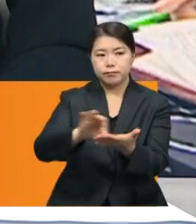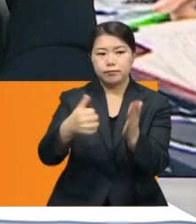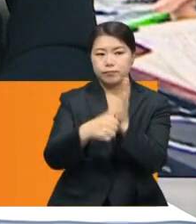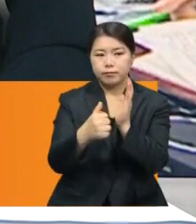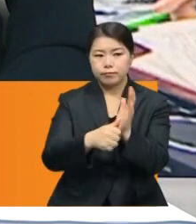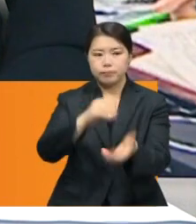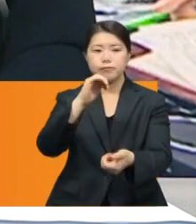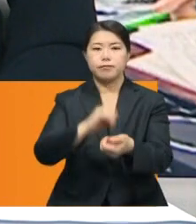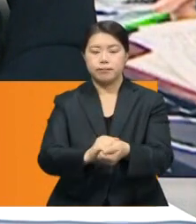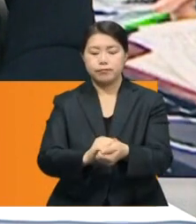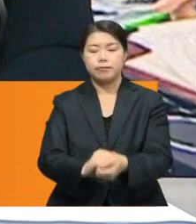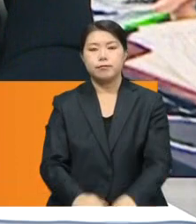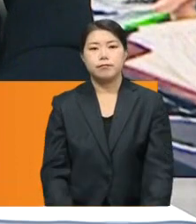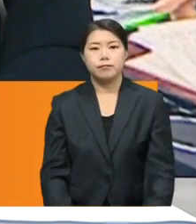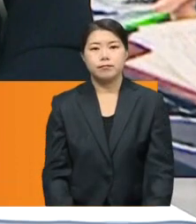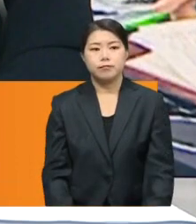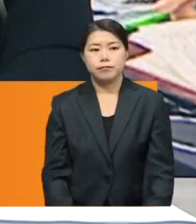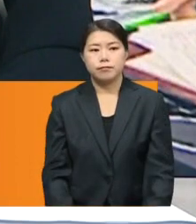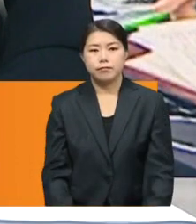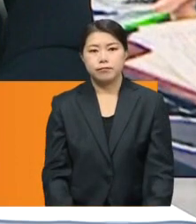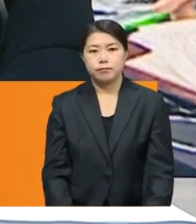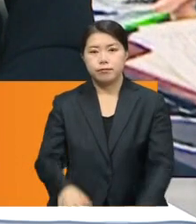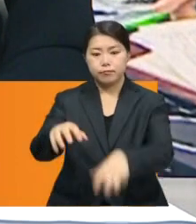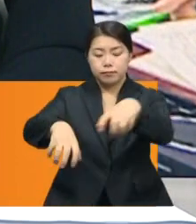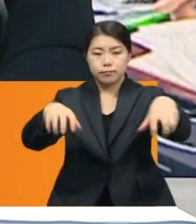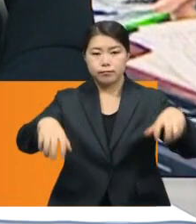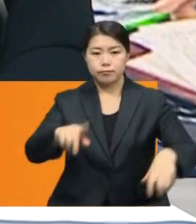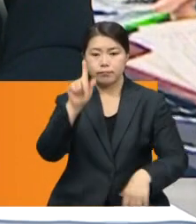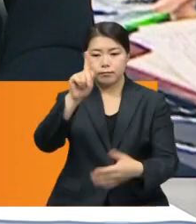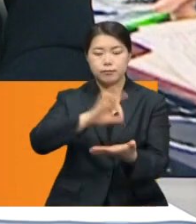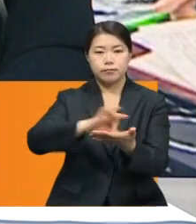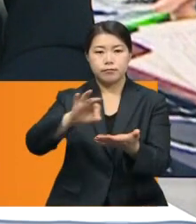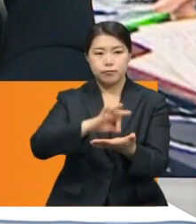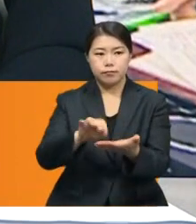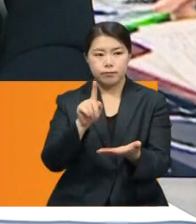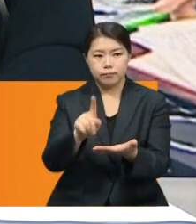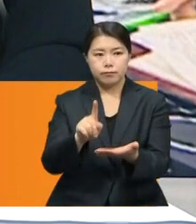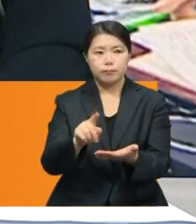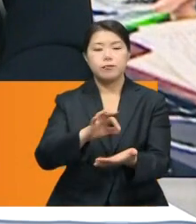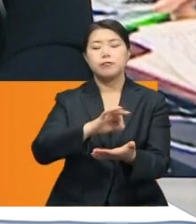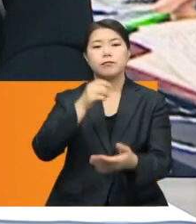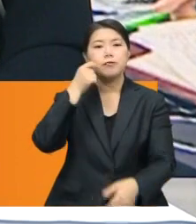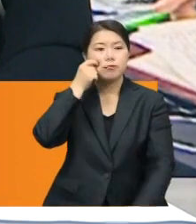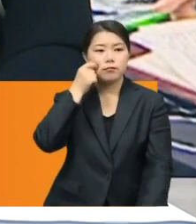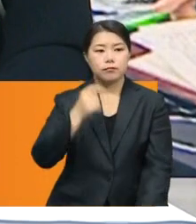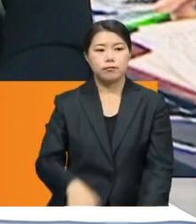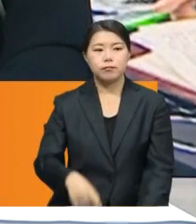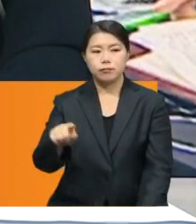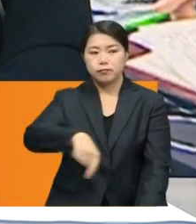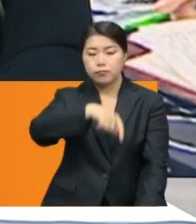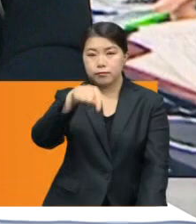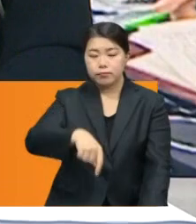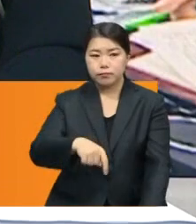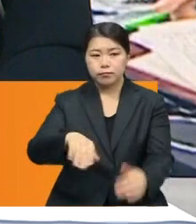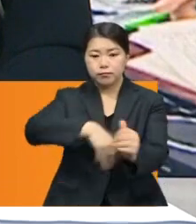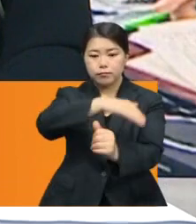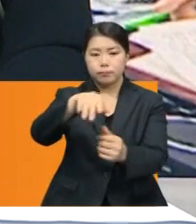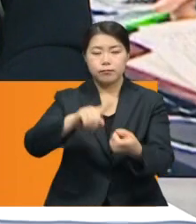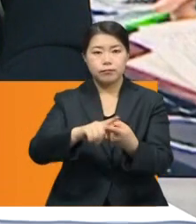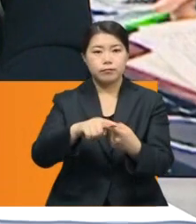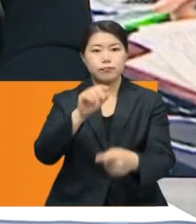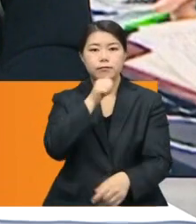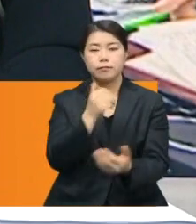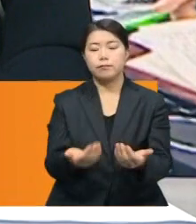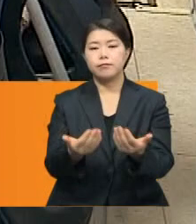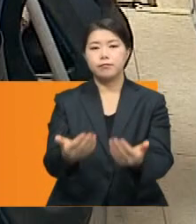제한하고 있습니다 의회의 모든 장소에서 이회 용품을 찾아보기 힘든데요 달라진 정례회 풍경을 박선화 기자가